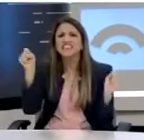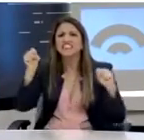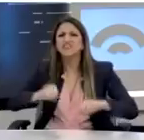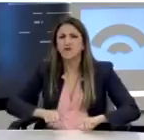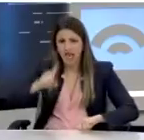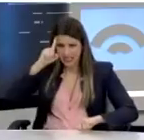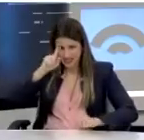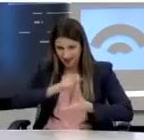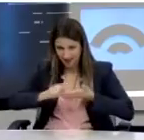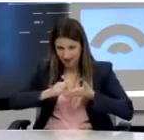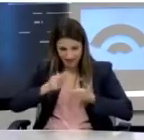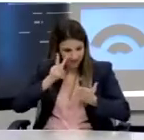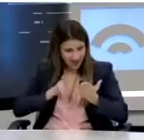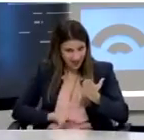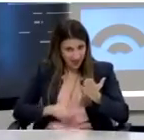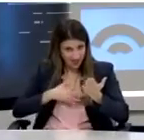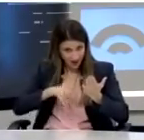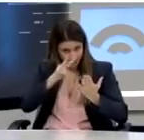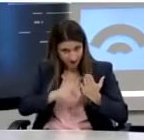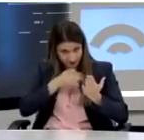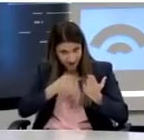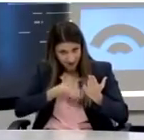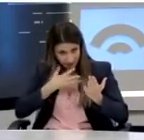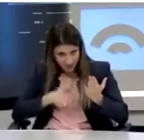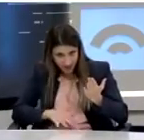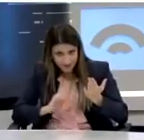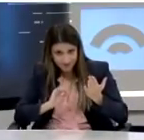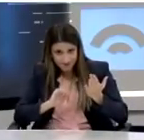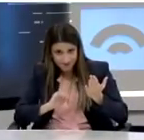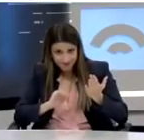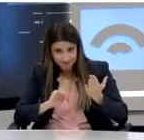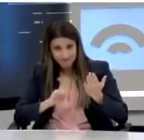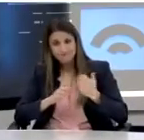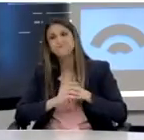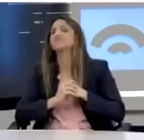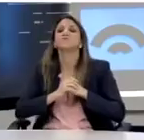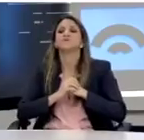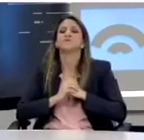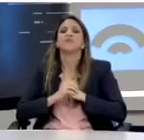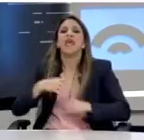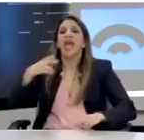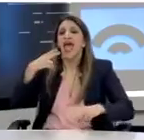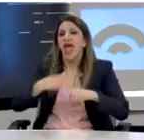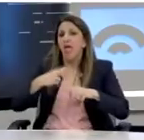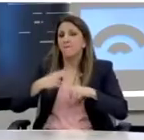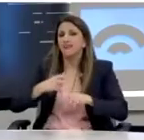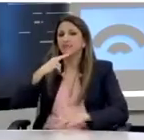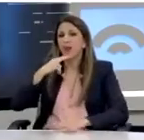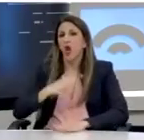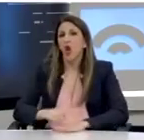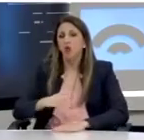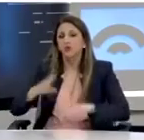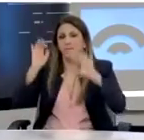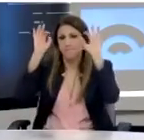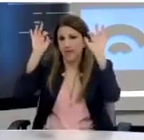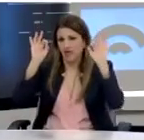Θέλετε να σας διαβάσω τι λέει αυτή η Συμφωνία? Η επίσημη γλώσσα της Μακεδονίας